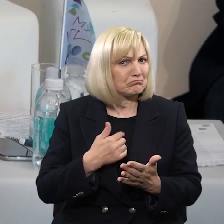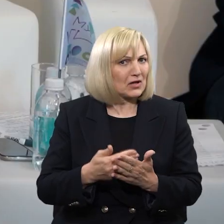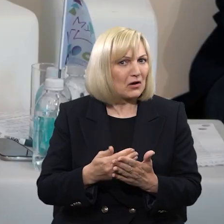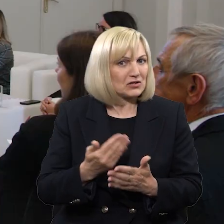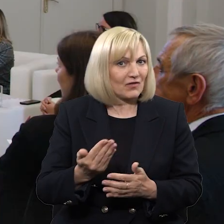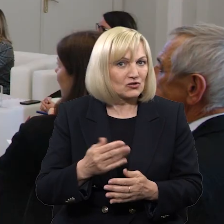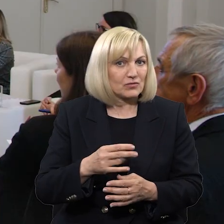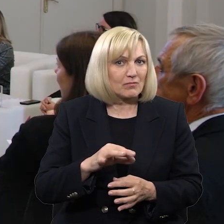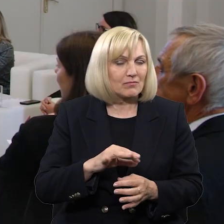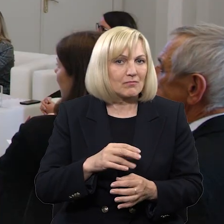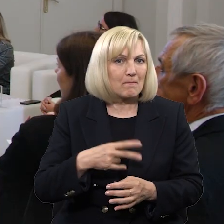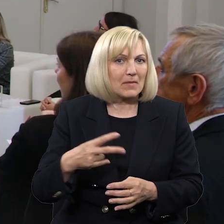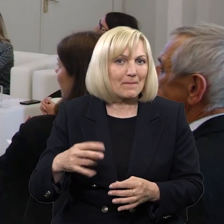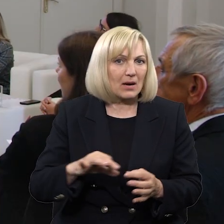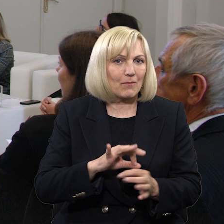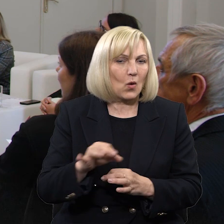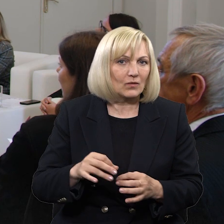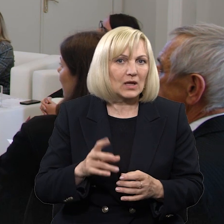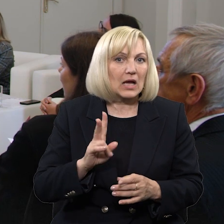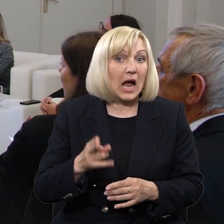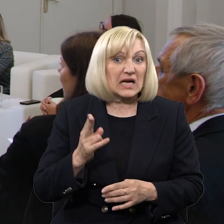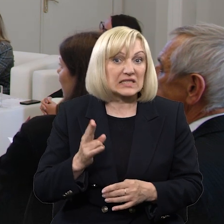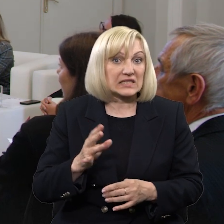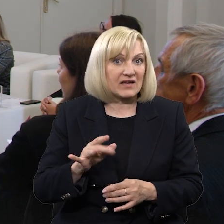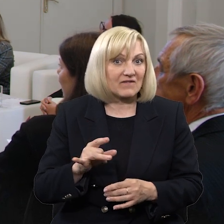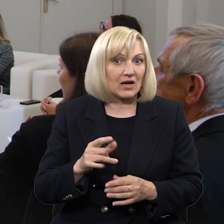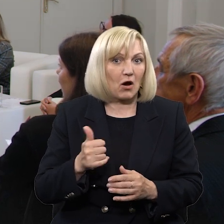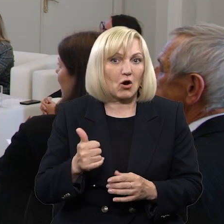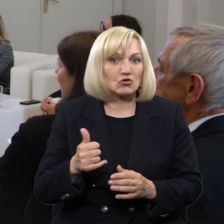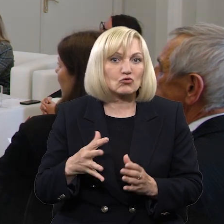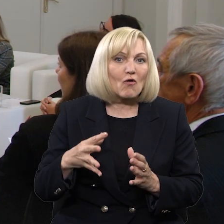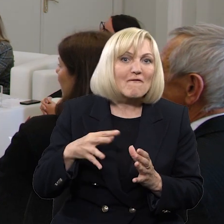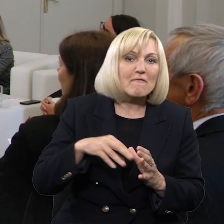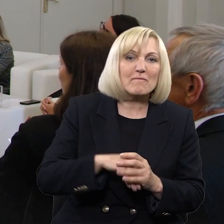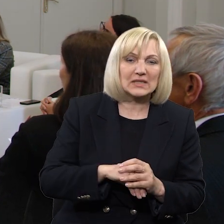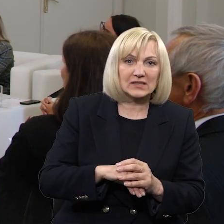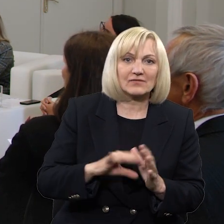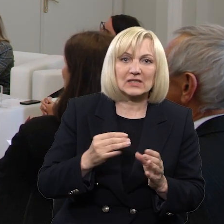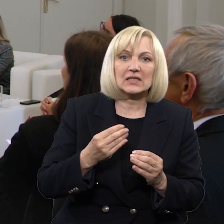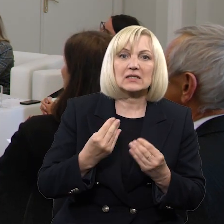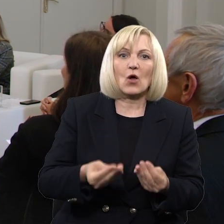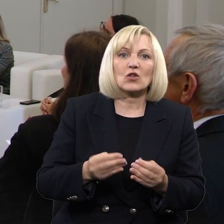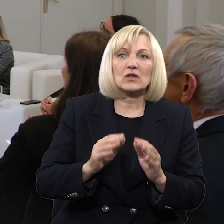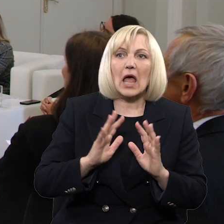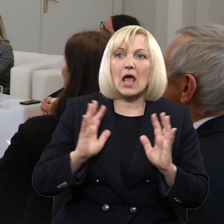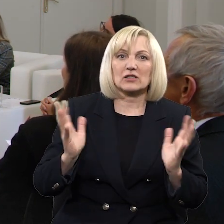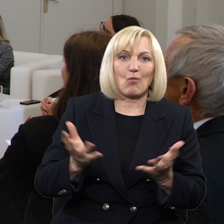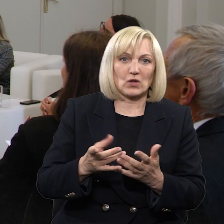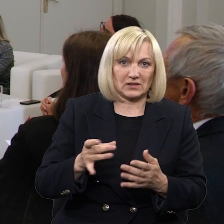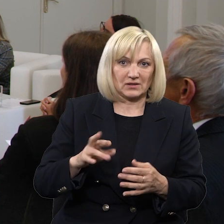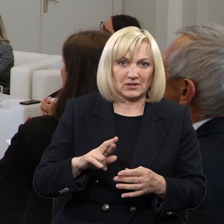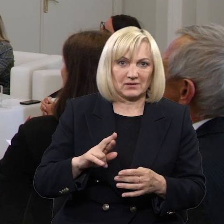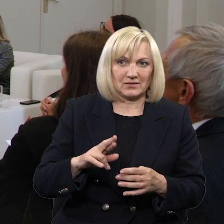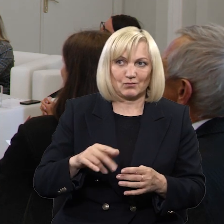вот ваш пример этих проектов очень как цифры очень изящная вписывается и создает атмосферу в